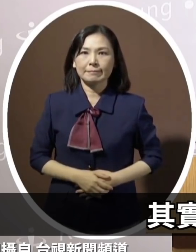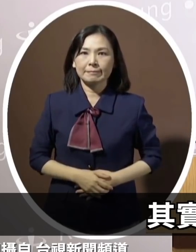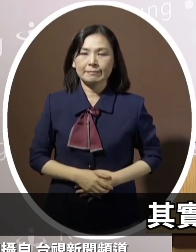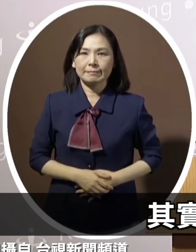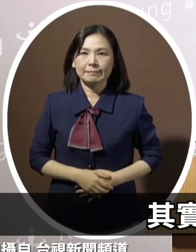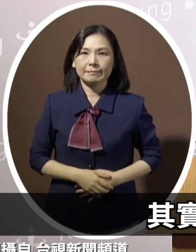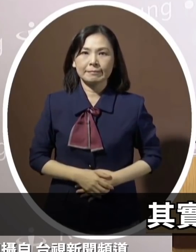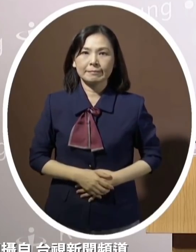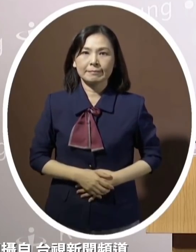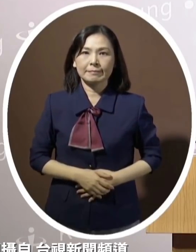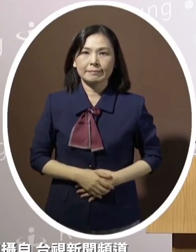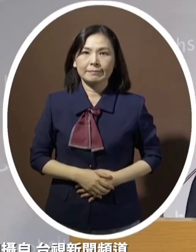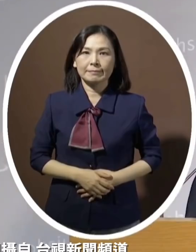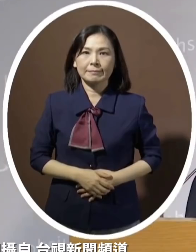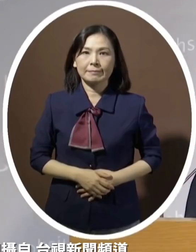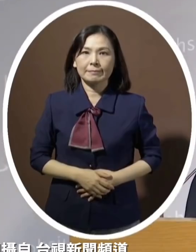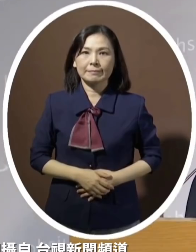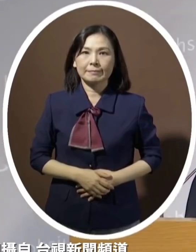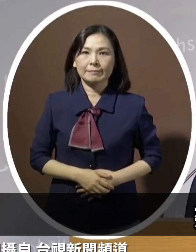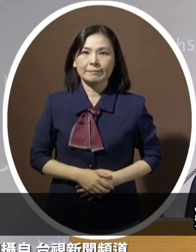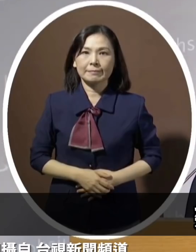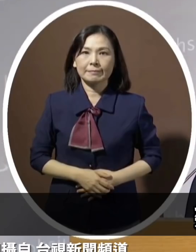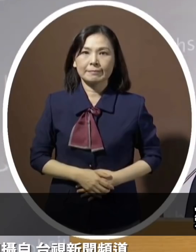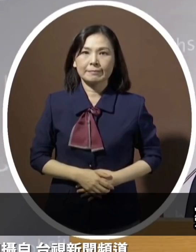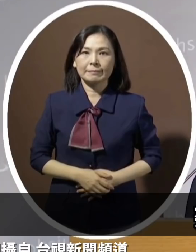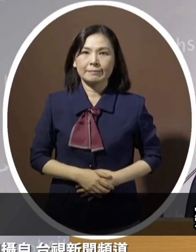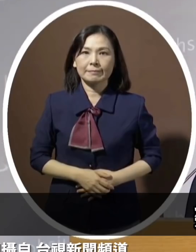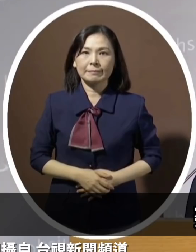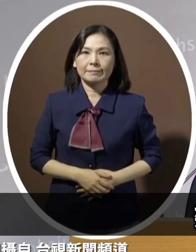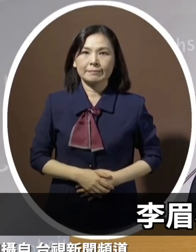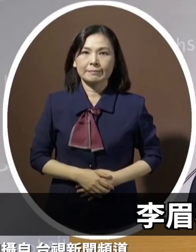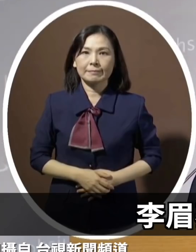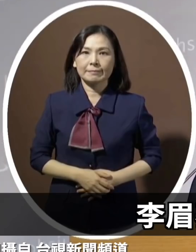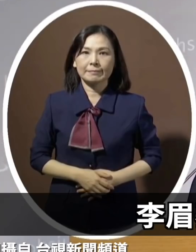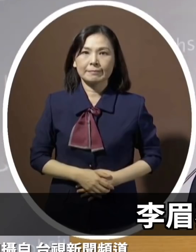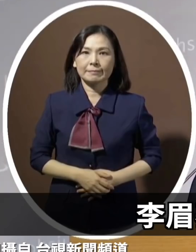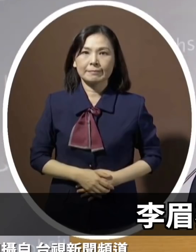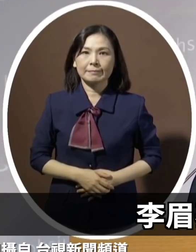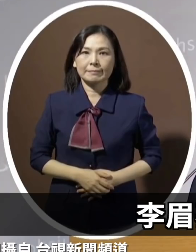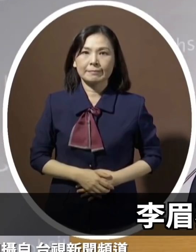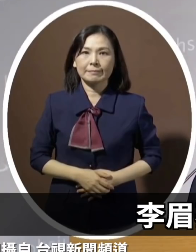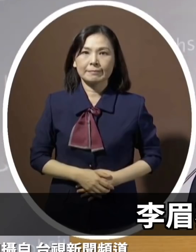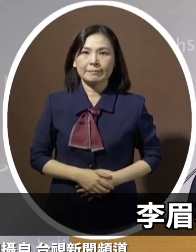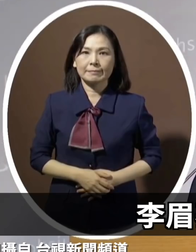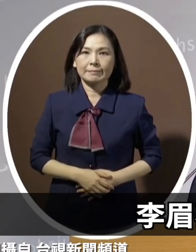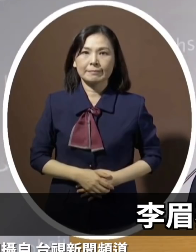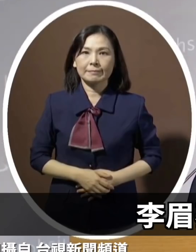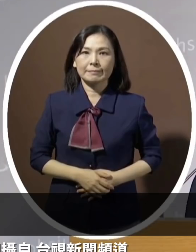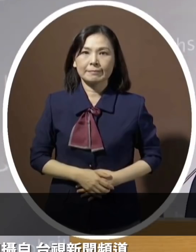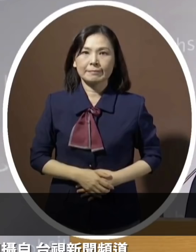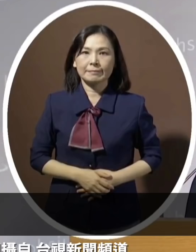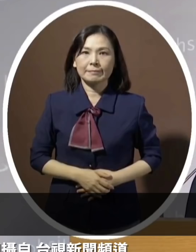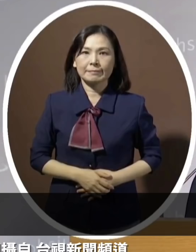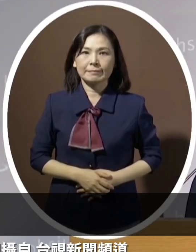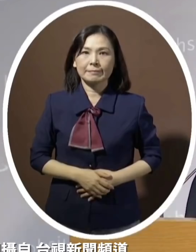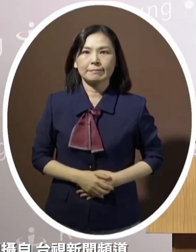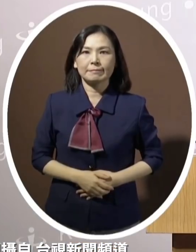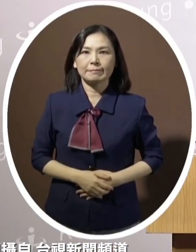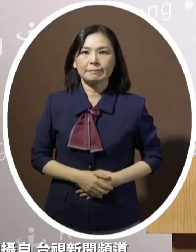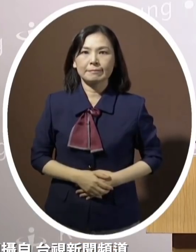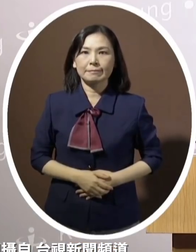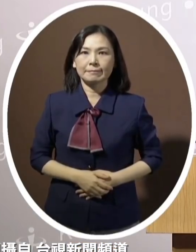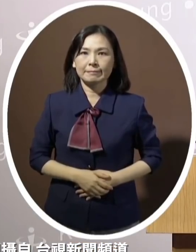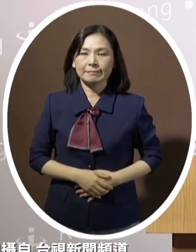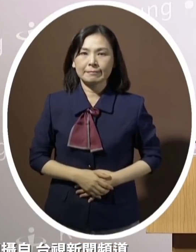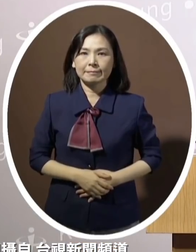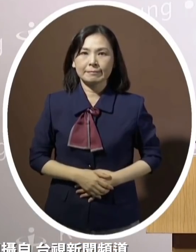谢谢就会结束了。 时间到。 你们有听到吗？李梅珍他最后说时间到，我们再看一次。